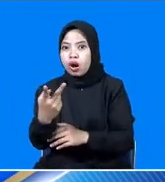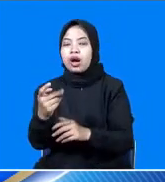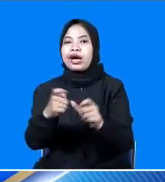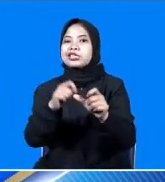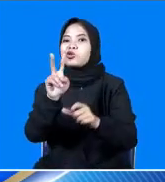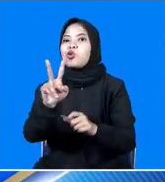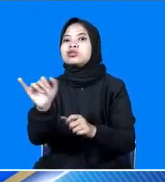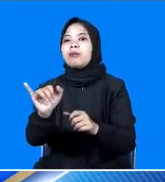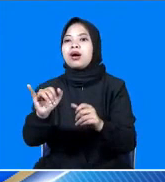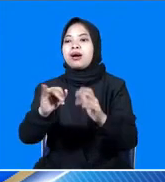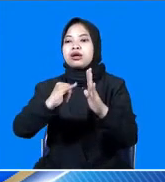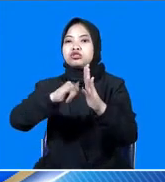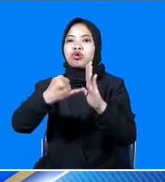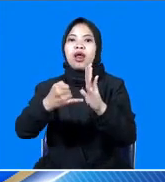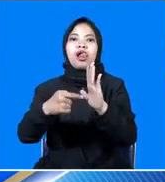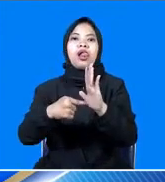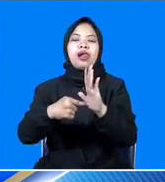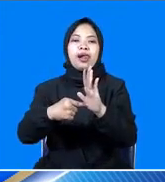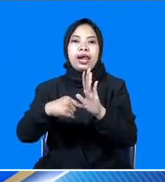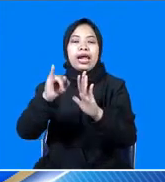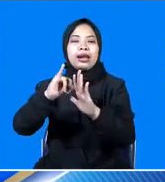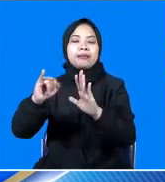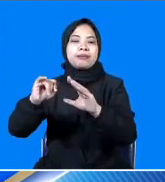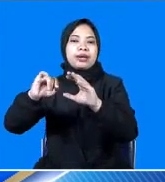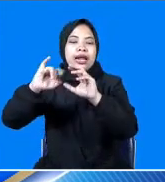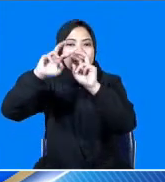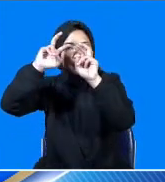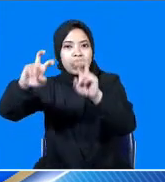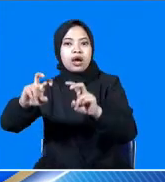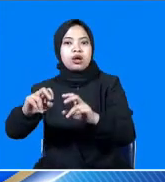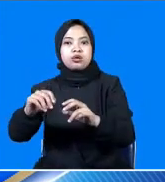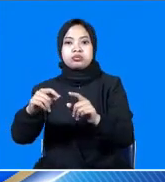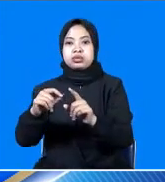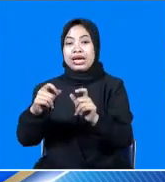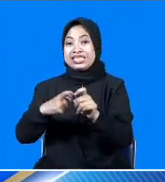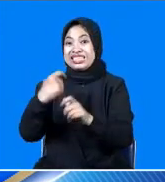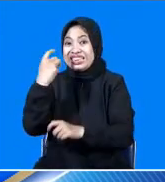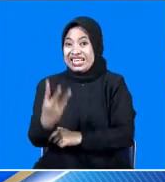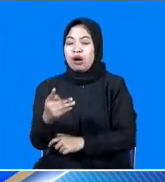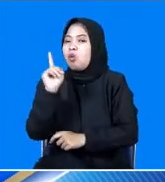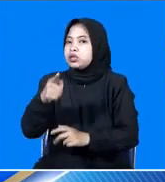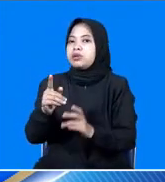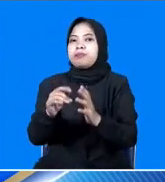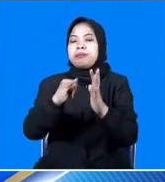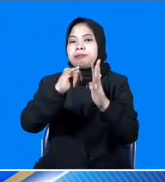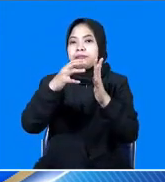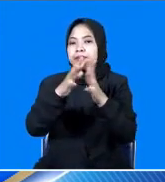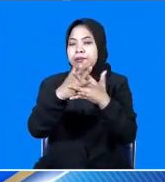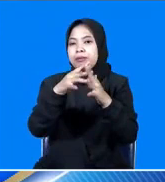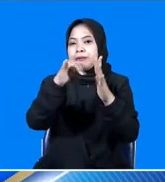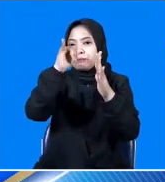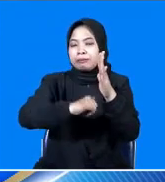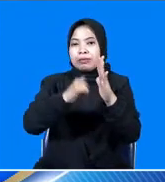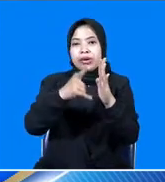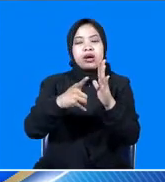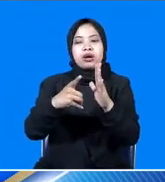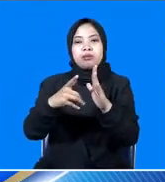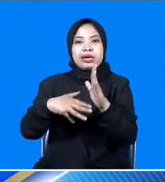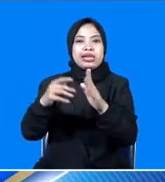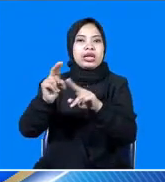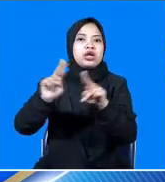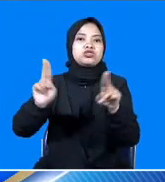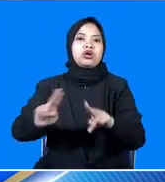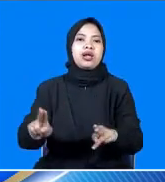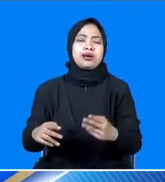menerbitkan makalah di jurnal ilmiah terakreditasi dan dokter wajib menerbitkan makalah di jurnal internasional bereputasi